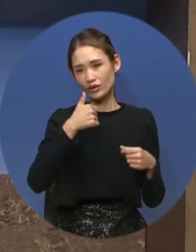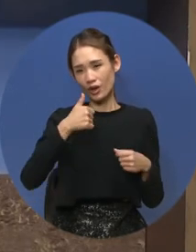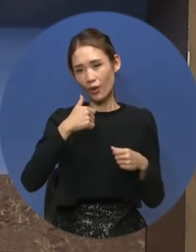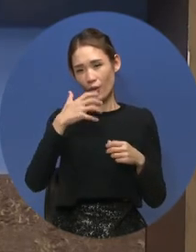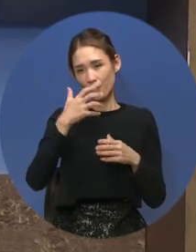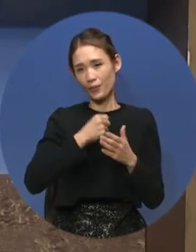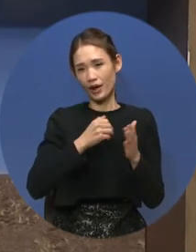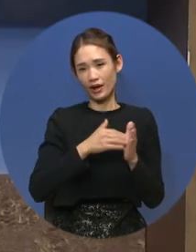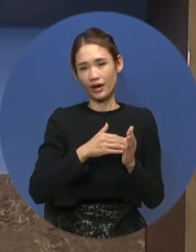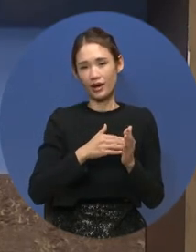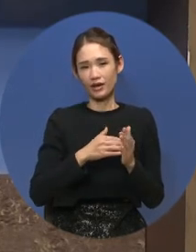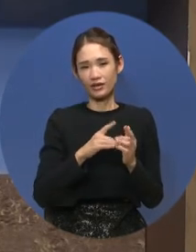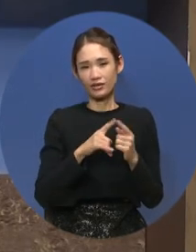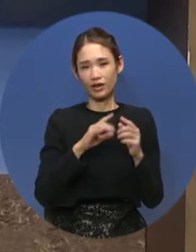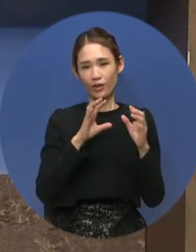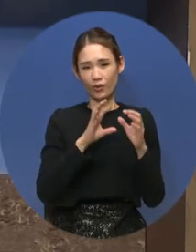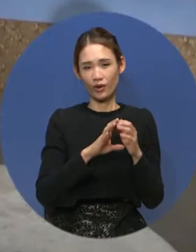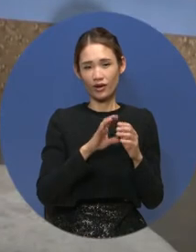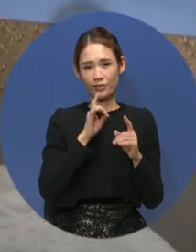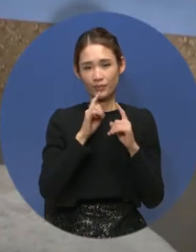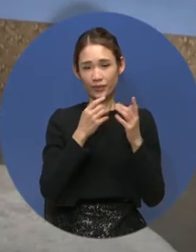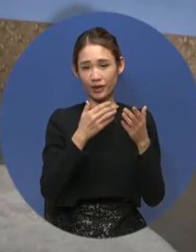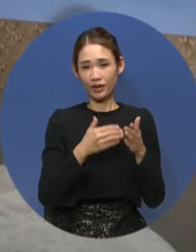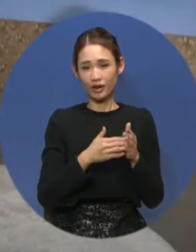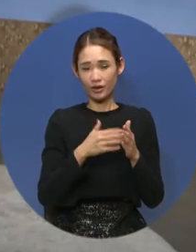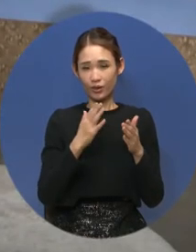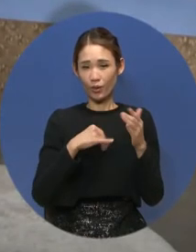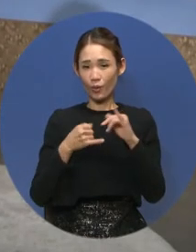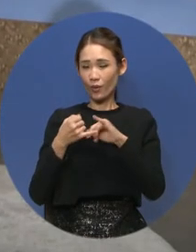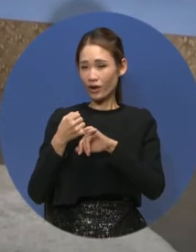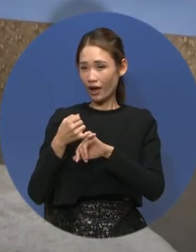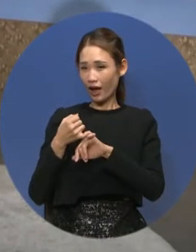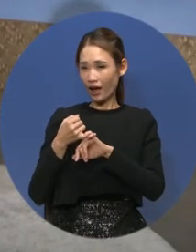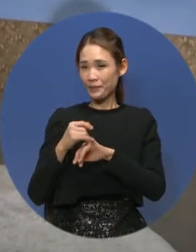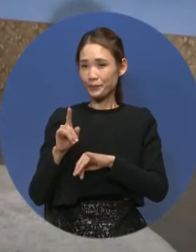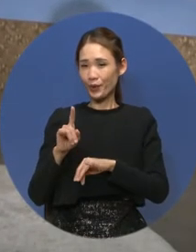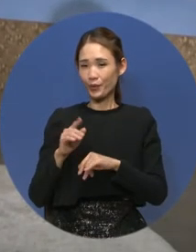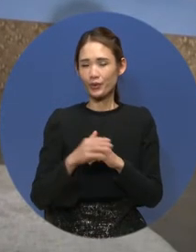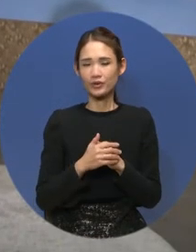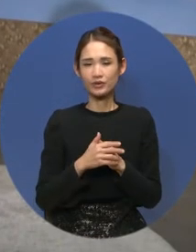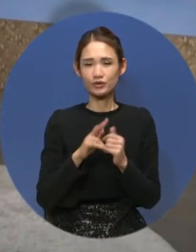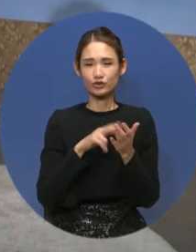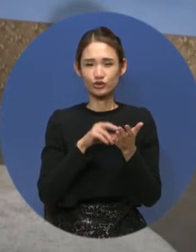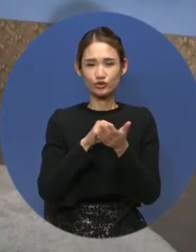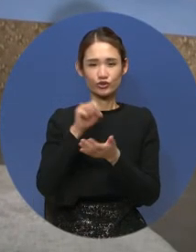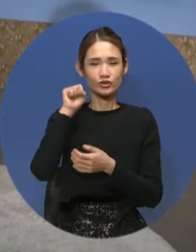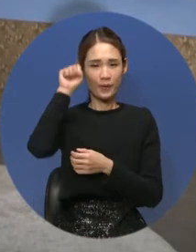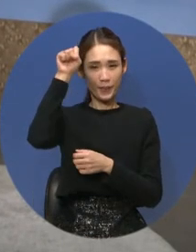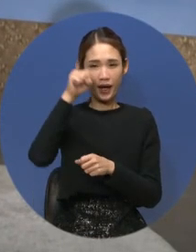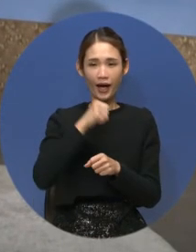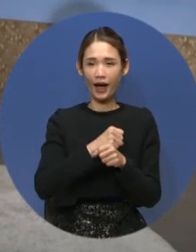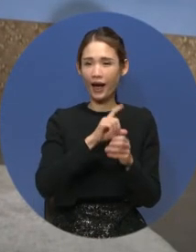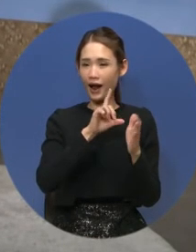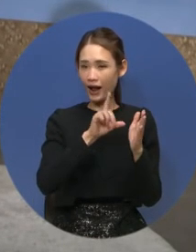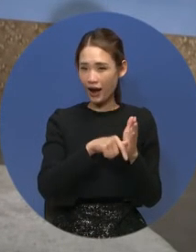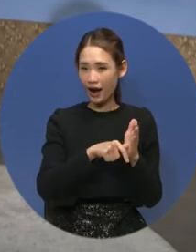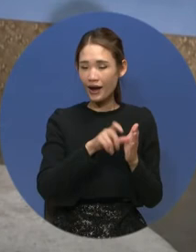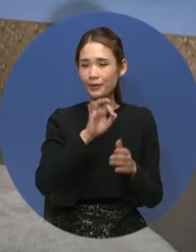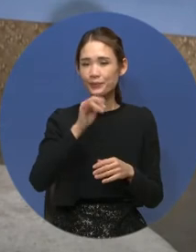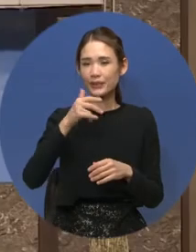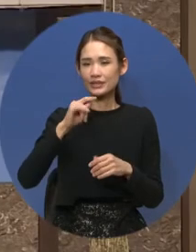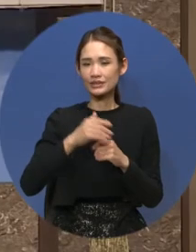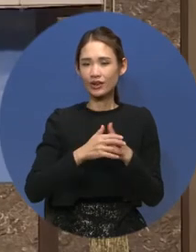획득하셨습니다. 이에 대해서도 한 말씀 해주시죠. 그 공약이라는 거는 네. 그 출마를 할 때, 민선 7기를 할